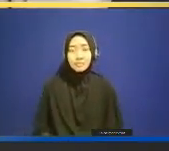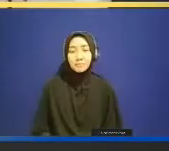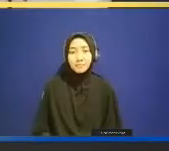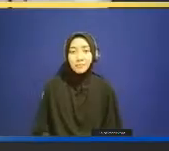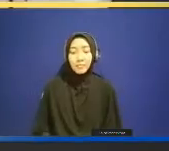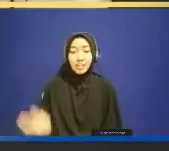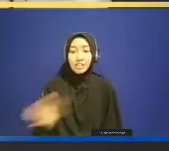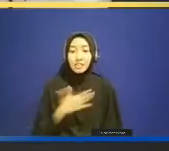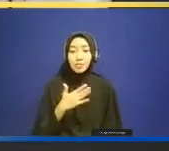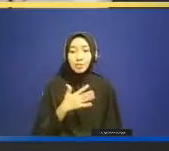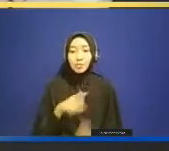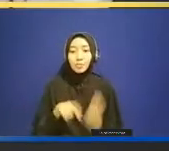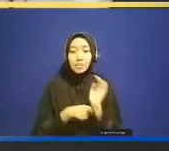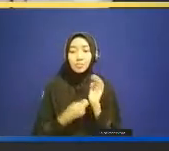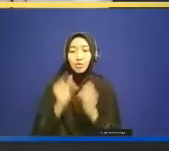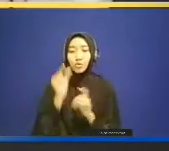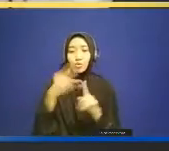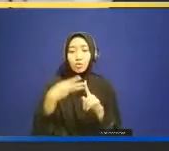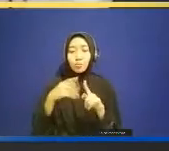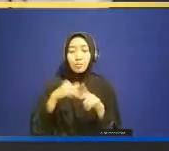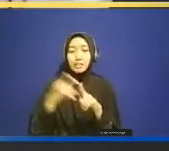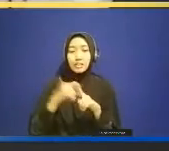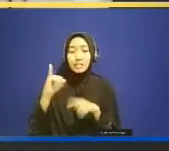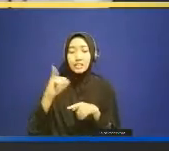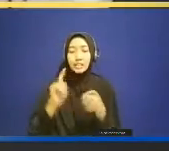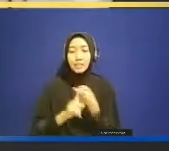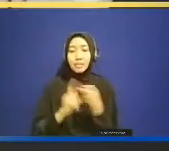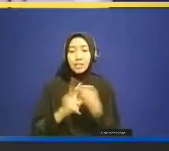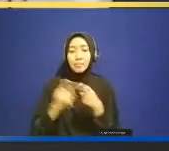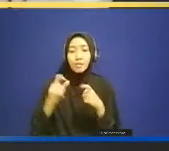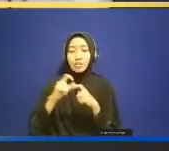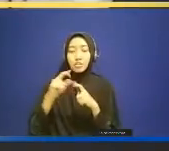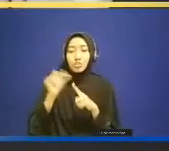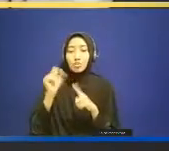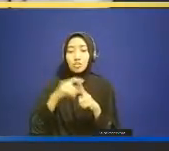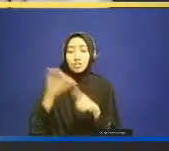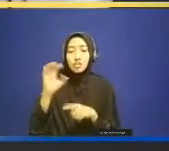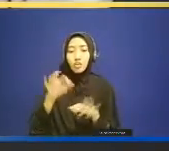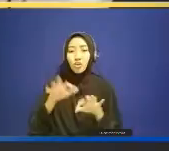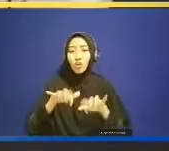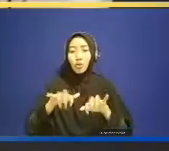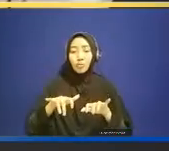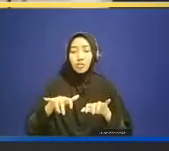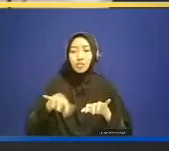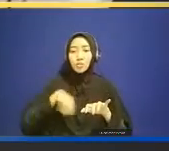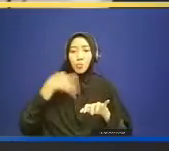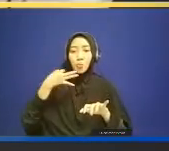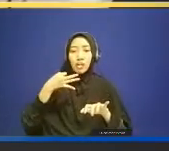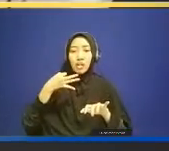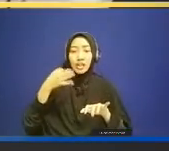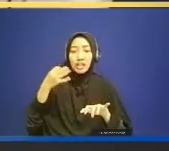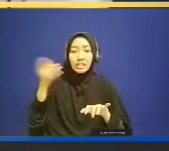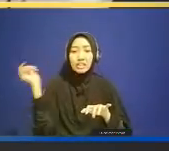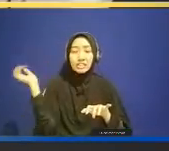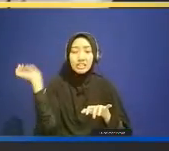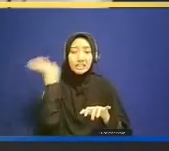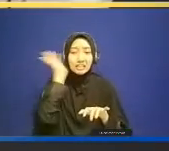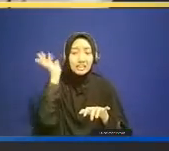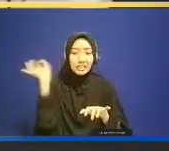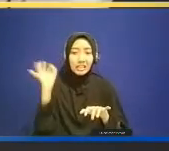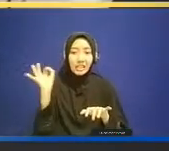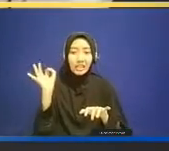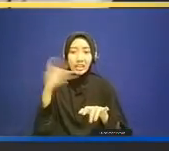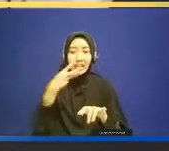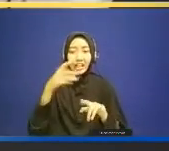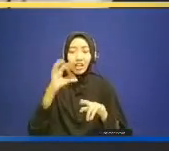minta tanggapan Paidi saya mohon teman-teman yang ada di studio tolong komputernya suaranya audionya Jenderal kenceng ya kan Kau Dan itu ganggu banget